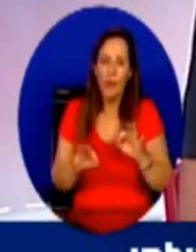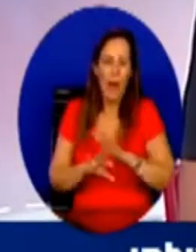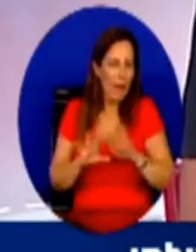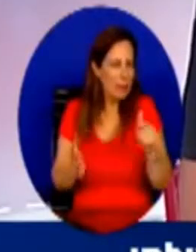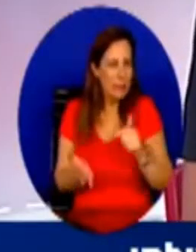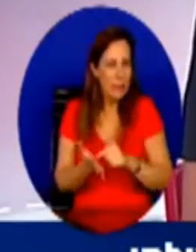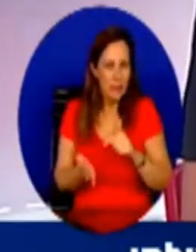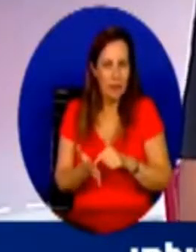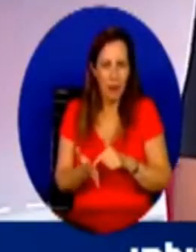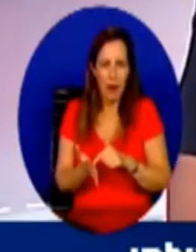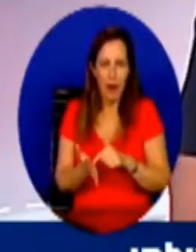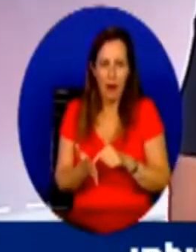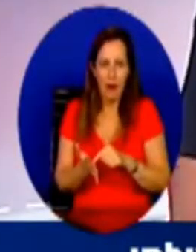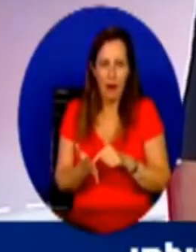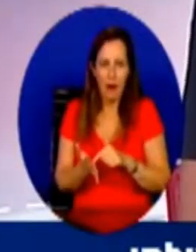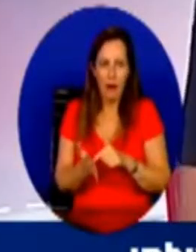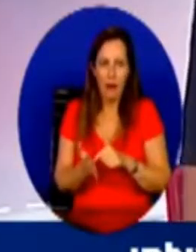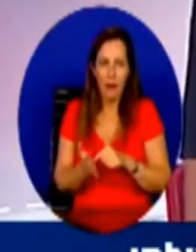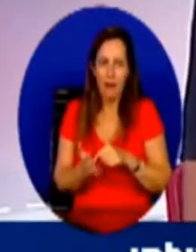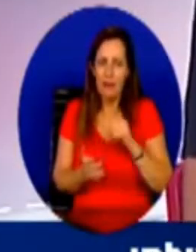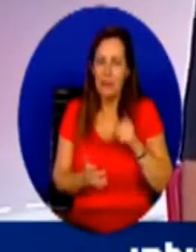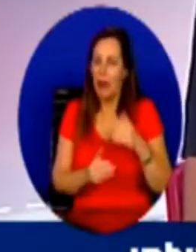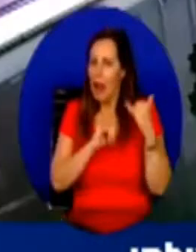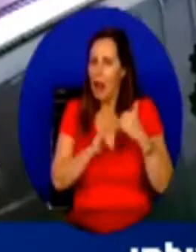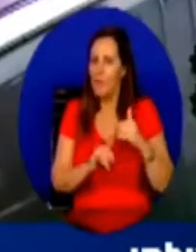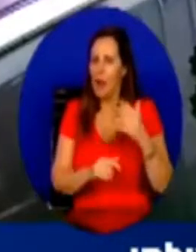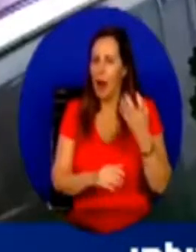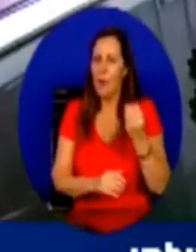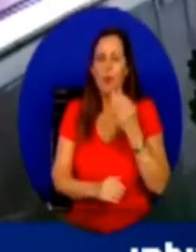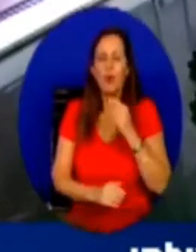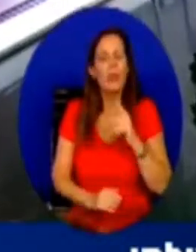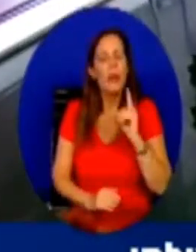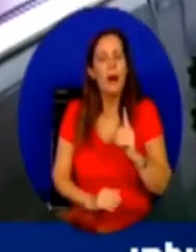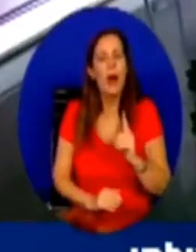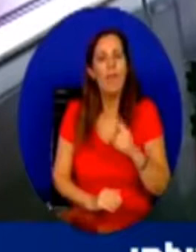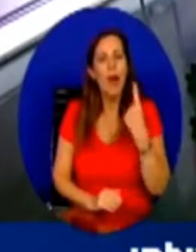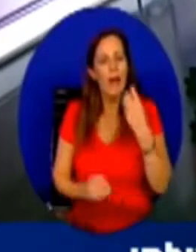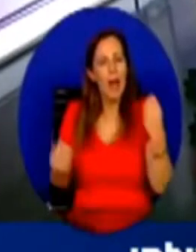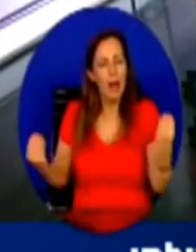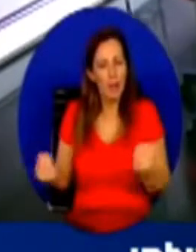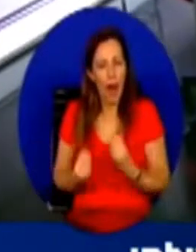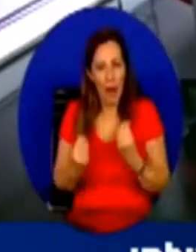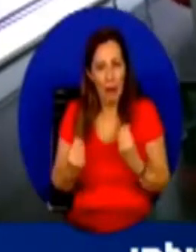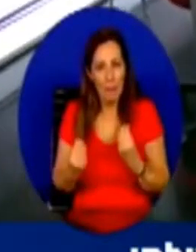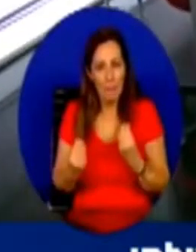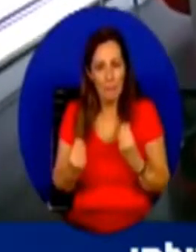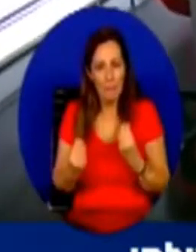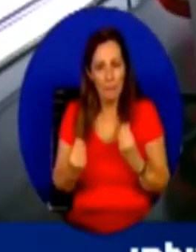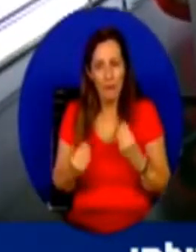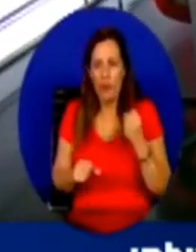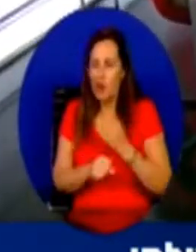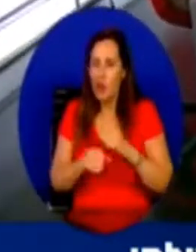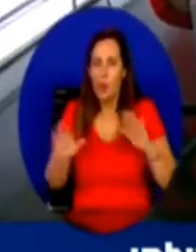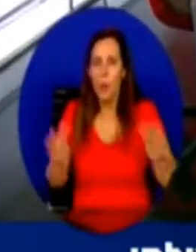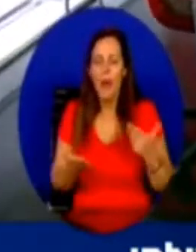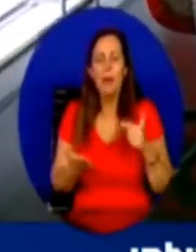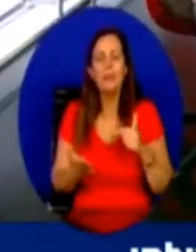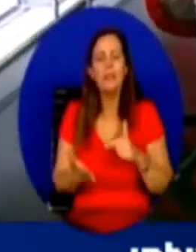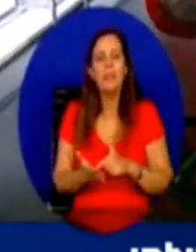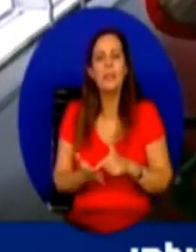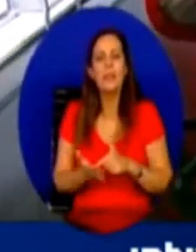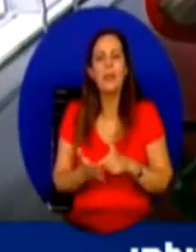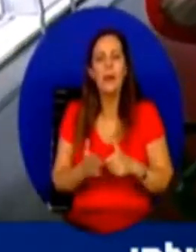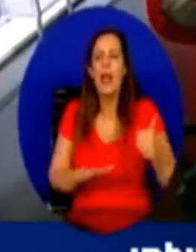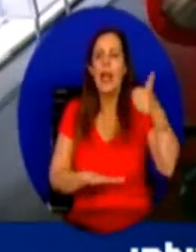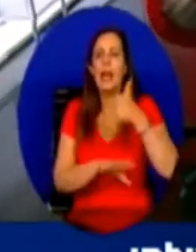סיבה... סך הכל להביא לכאן כל כך הרבה יהודים, אבל אחד הדברים שעשו מהר מאוד, זה